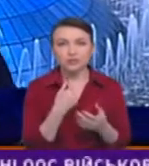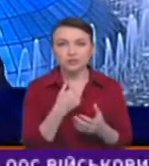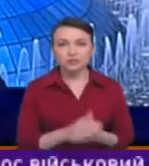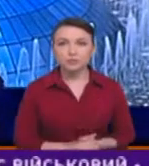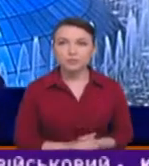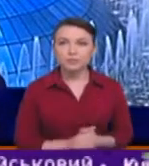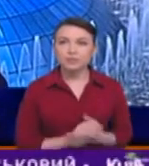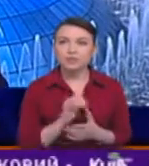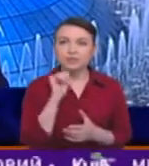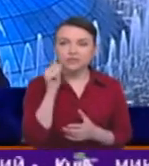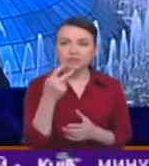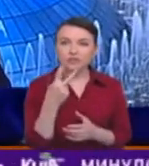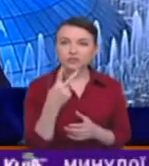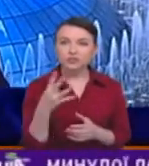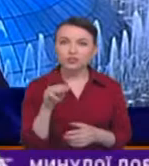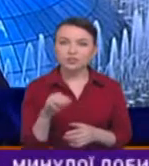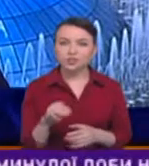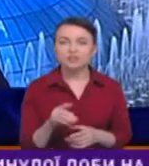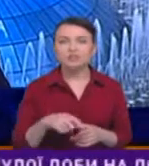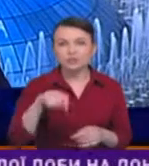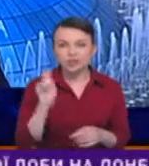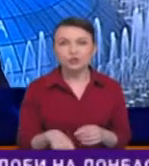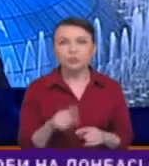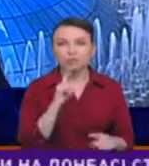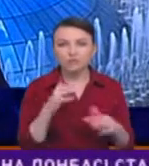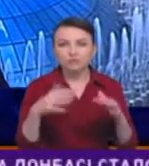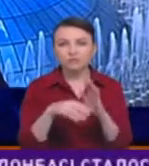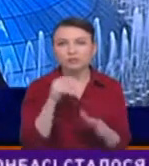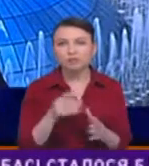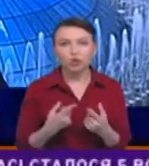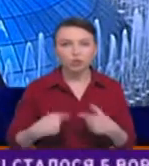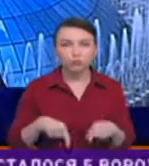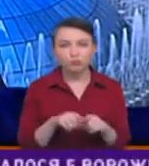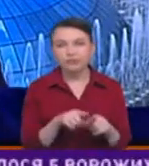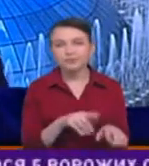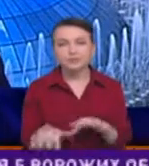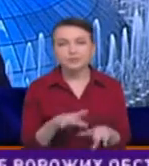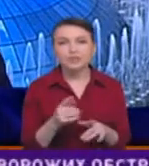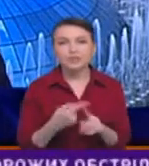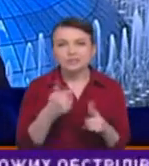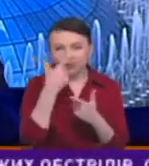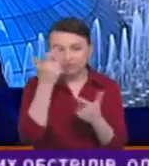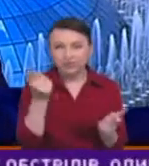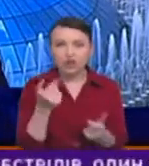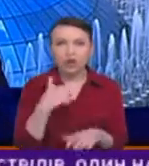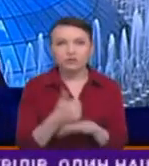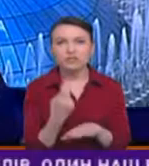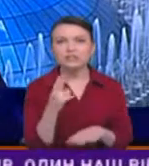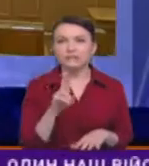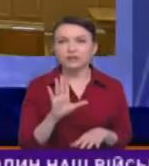менш, завтра, вже 24 травня, стартує парламентська виборча кампанія. Про це заявила голова Центральної виборчої комісії